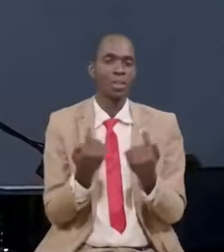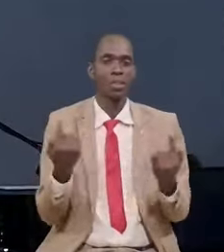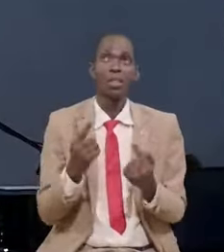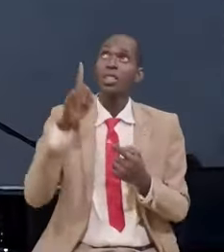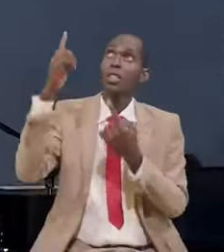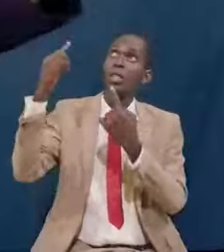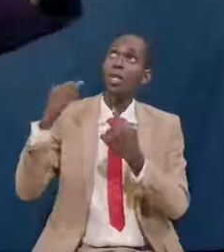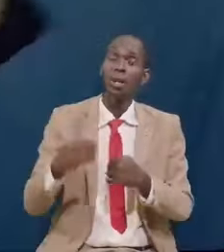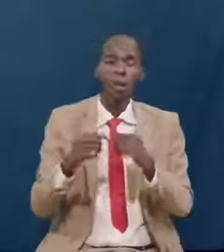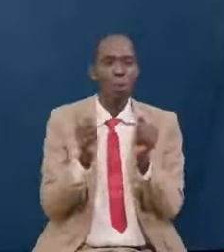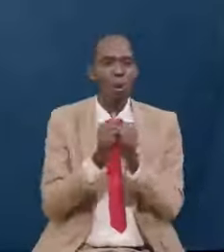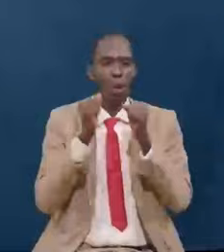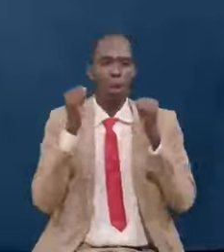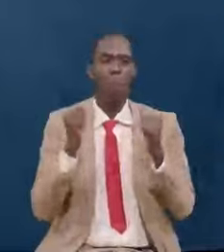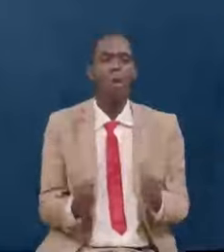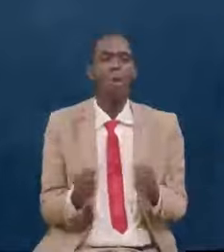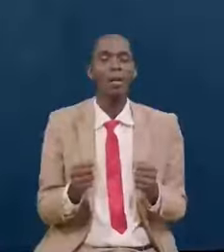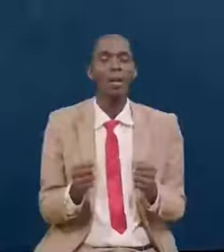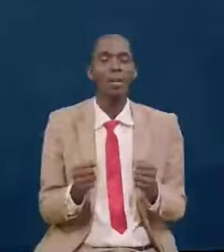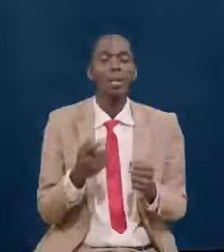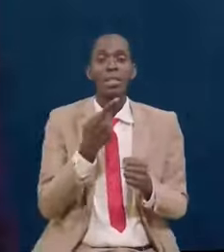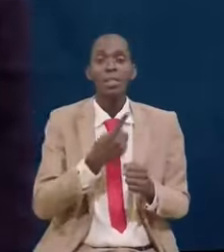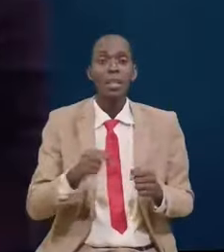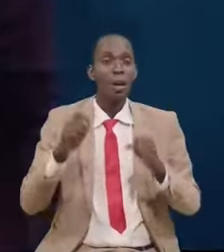Il vient avec la puissance.